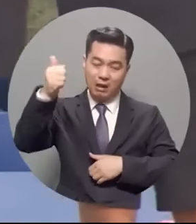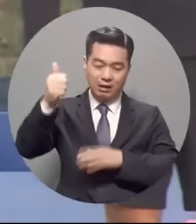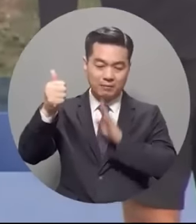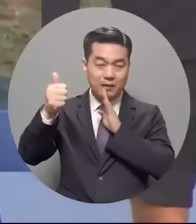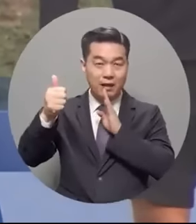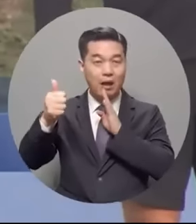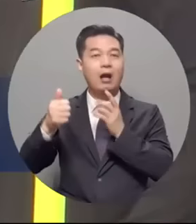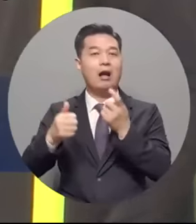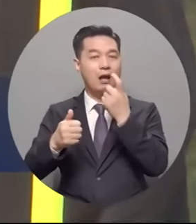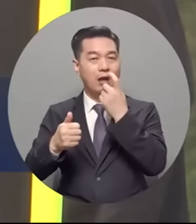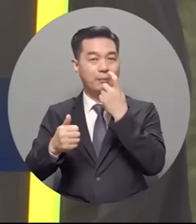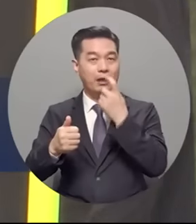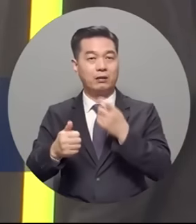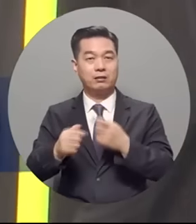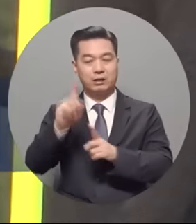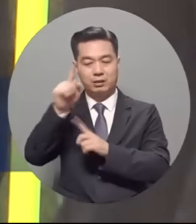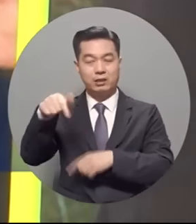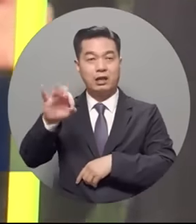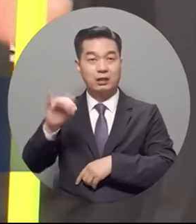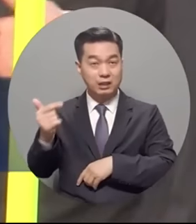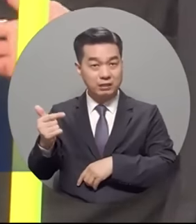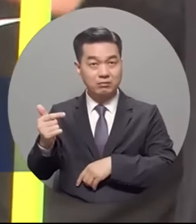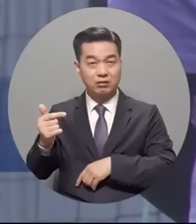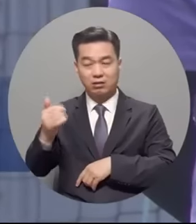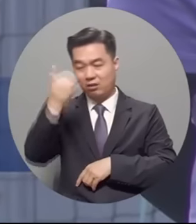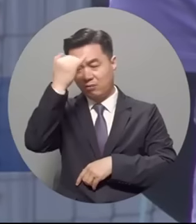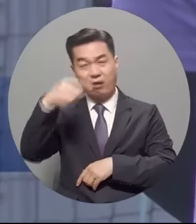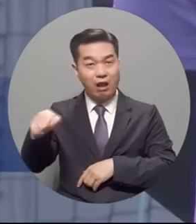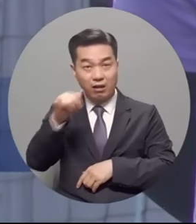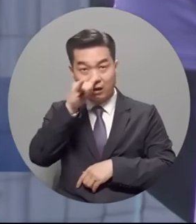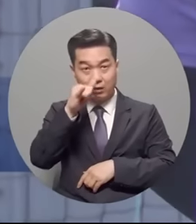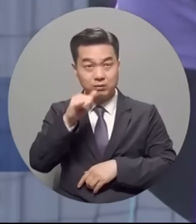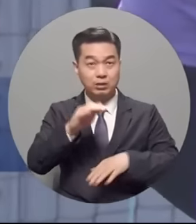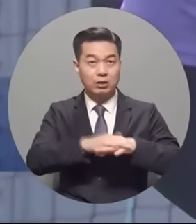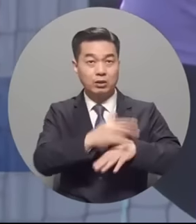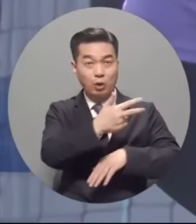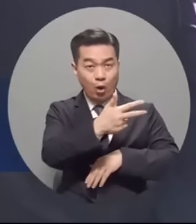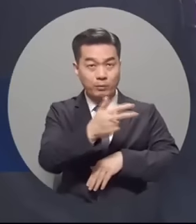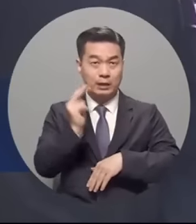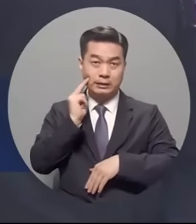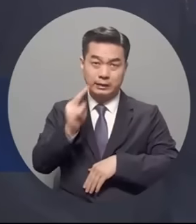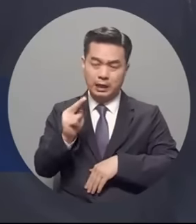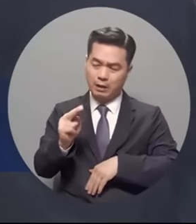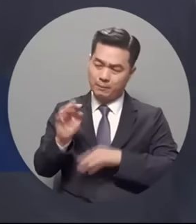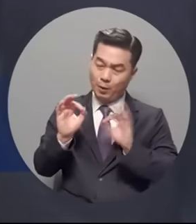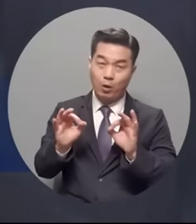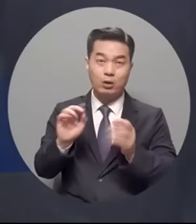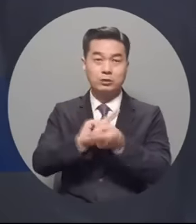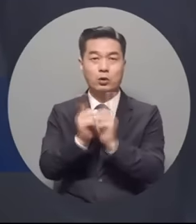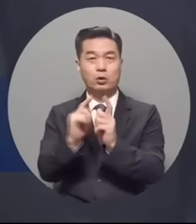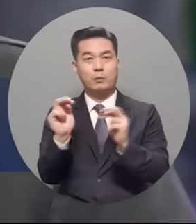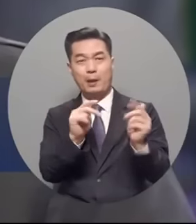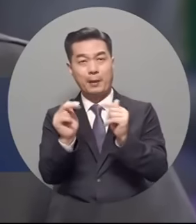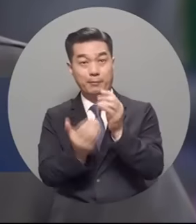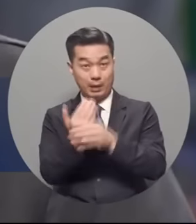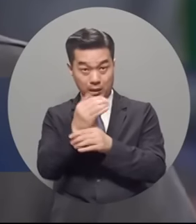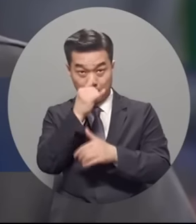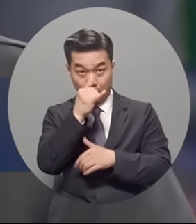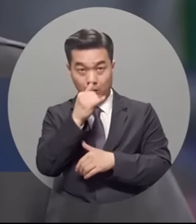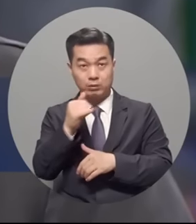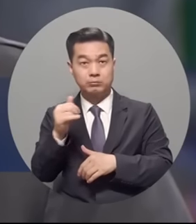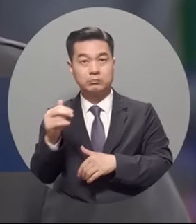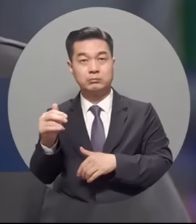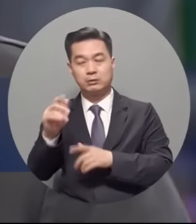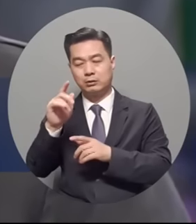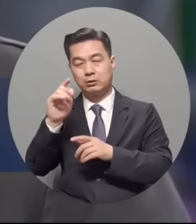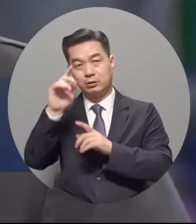Paris Saint-Germain spielt, den älteren Spieler Son, der bei Tottenham Hotspur Kapitän ist, zu Herzen genommen, dass die aufeinander los sind. Handgreiflich auf